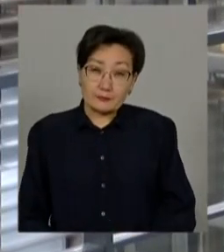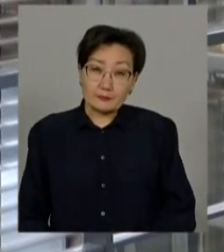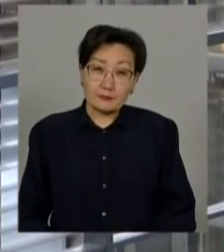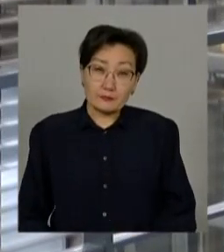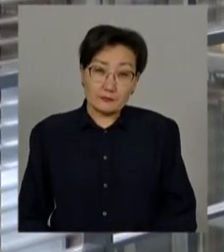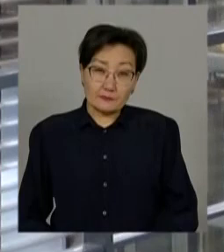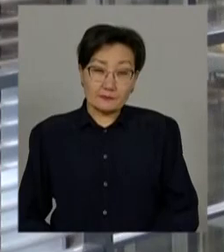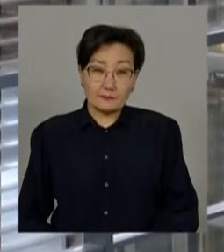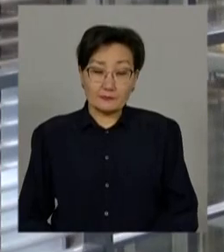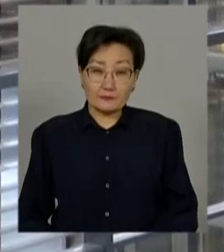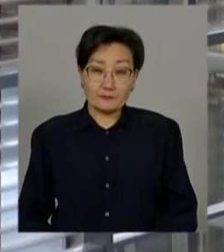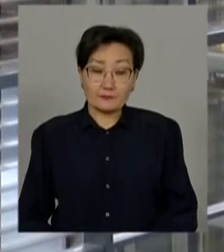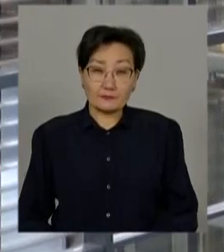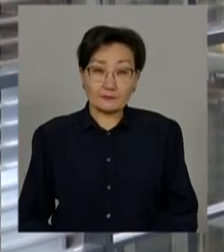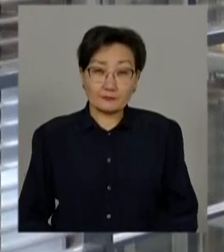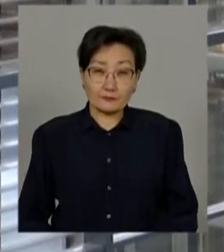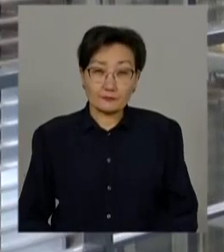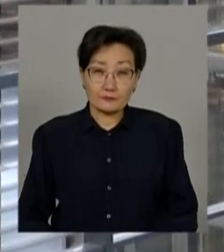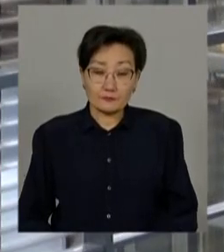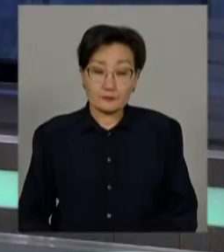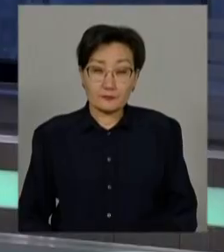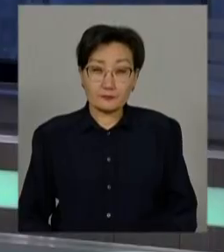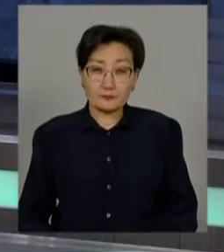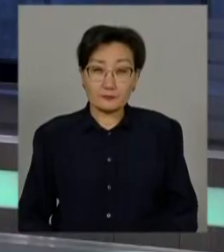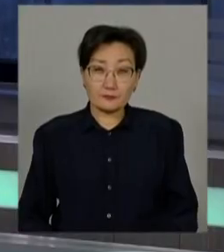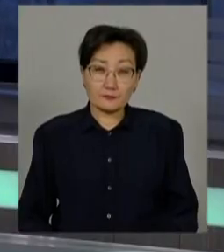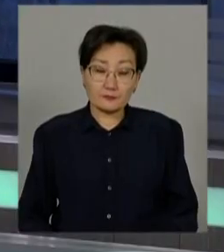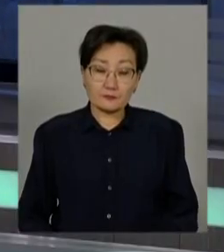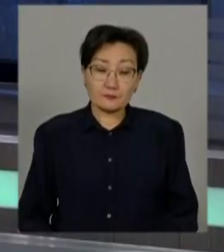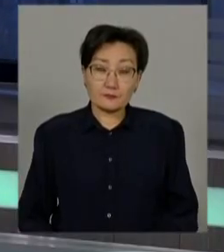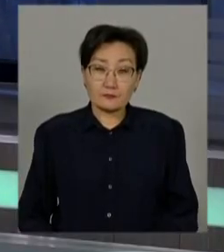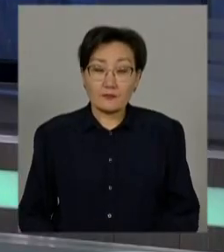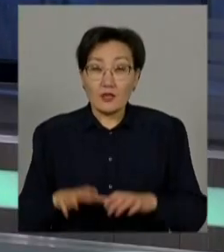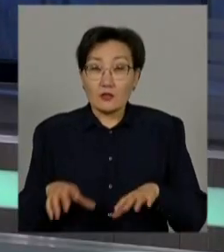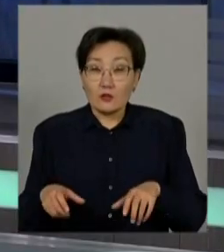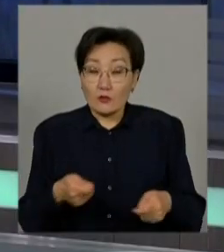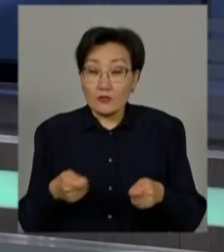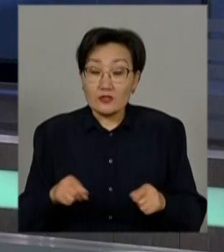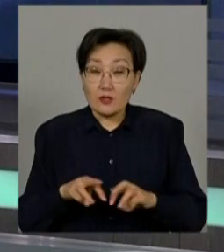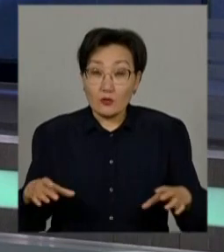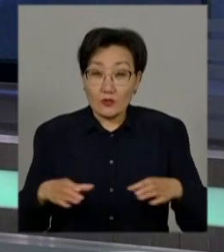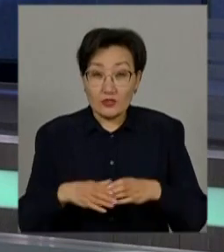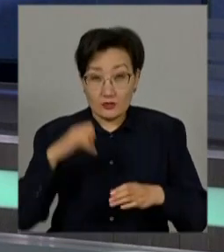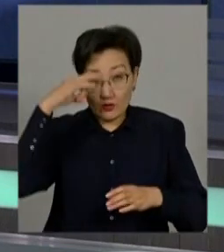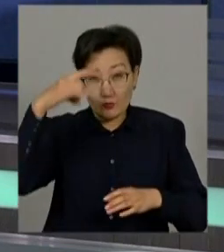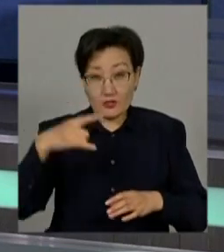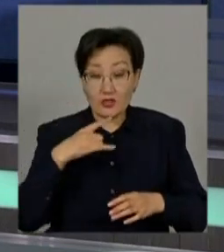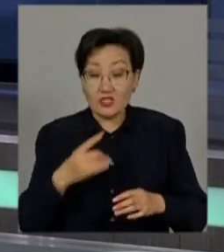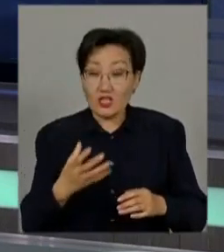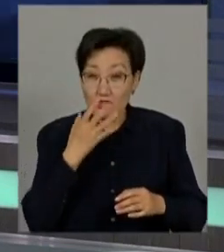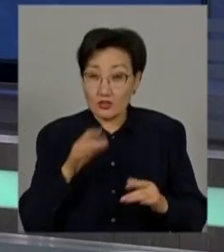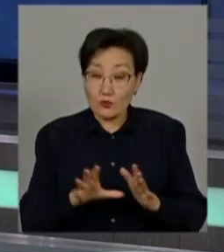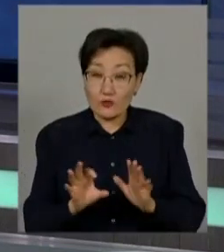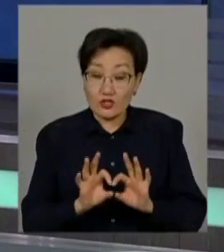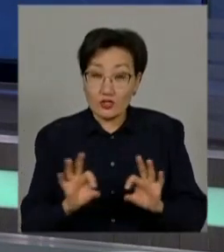Данияр Омар, Алматы телеарнасы, Астана. Президент үкіметке елдегі барлық жылу электр